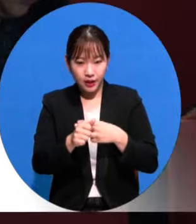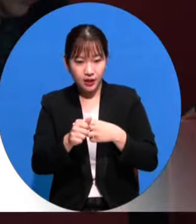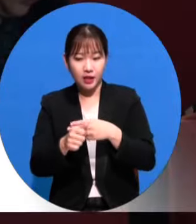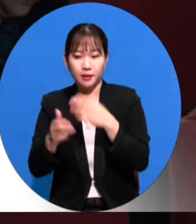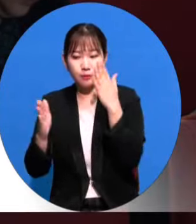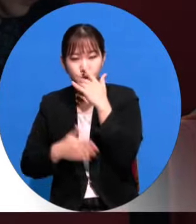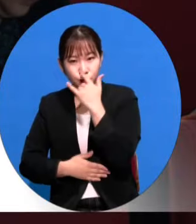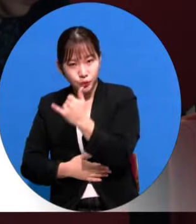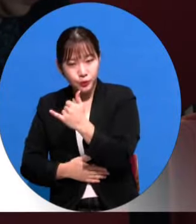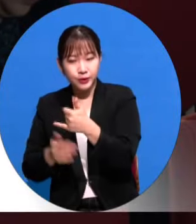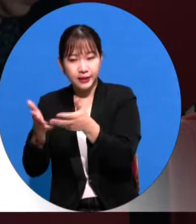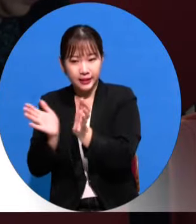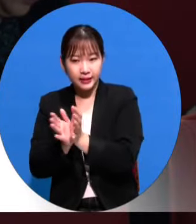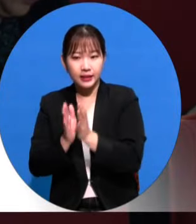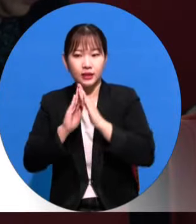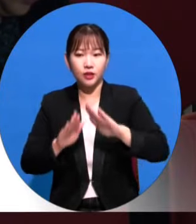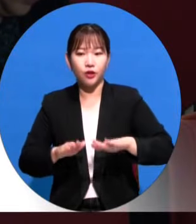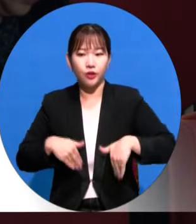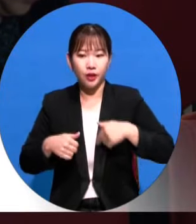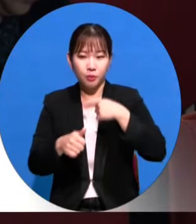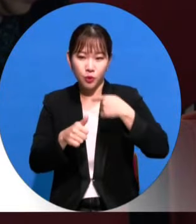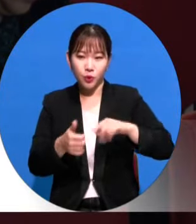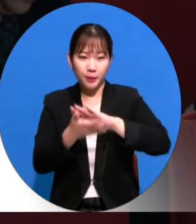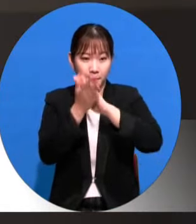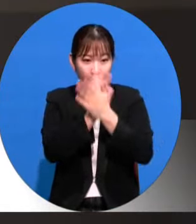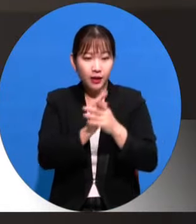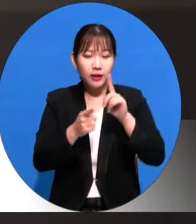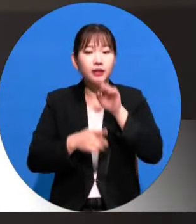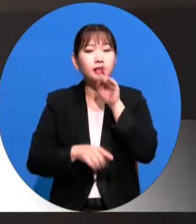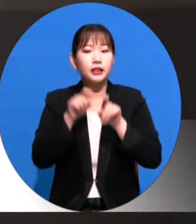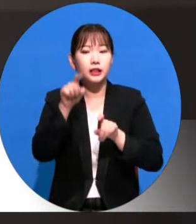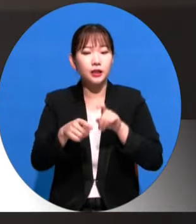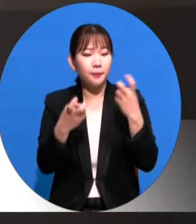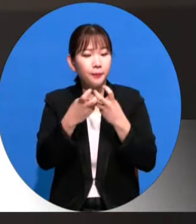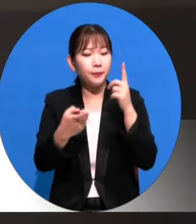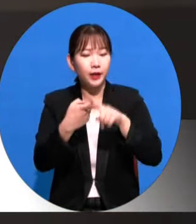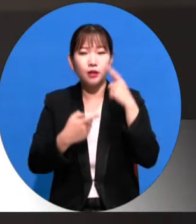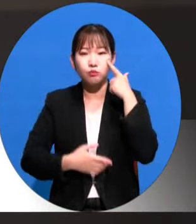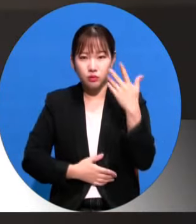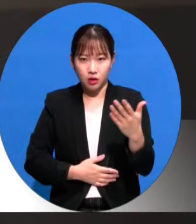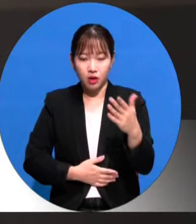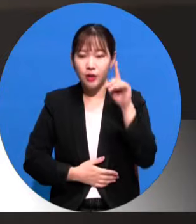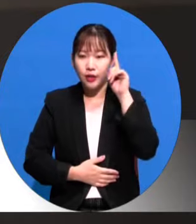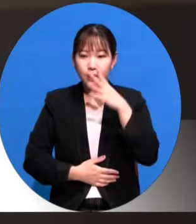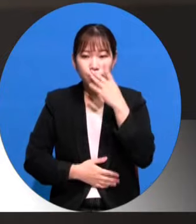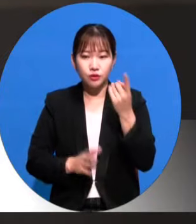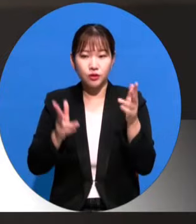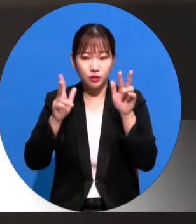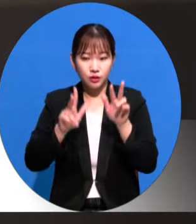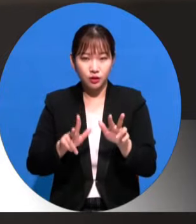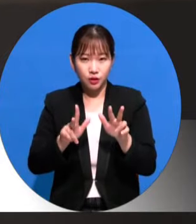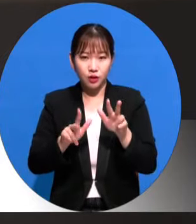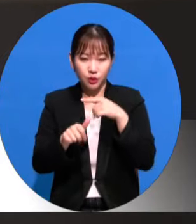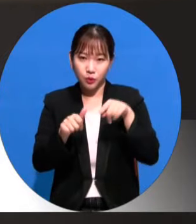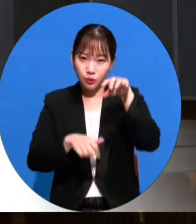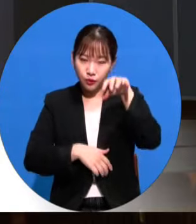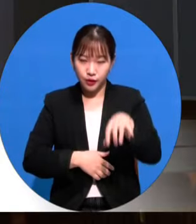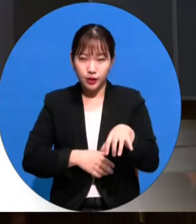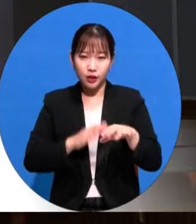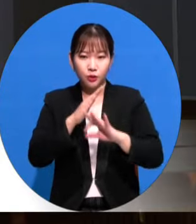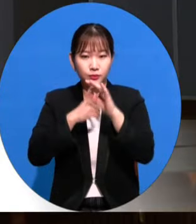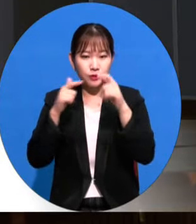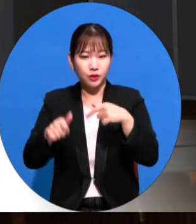등이 전남교육 대전환에 대한 실천 방안 등을 물었습니다. 내일은 순천만 생태문화교육원에서